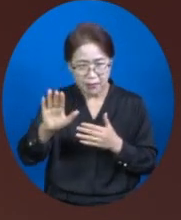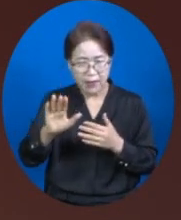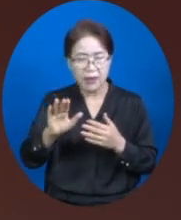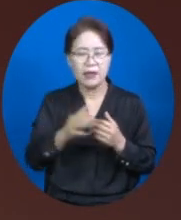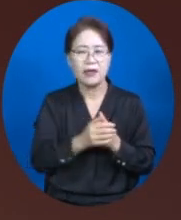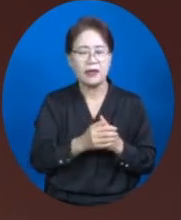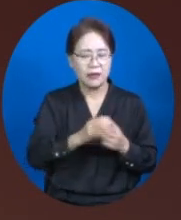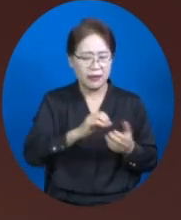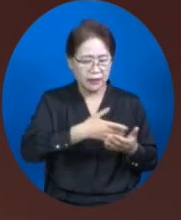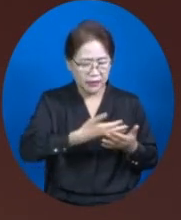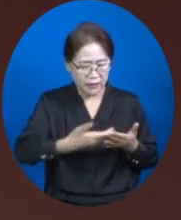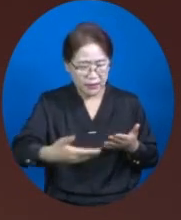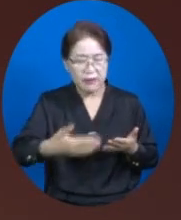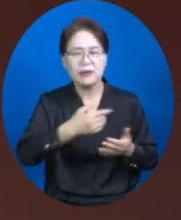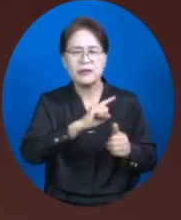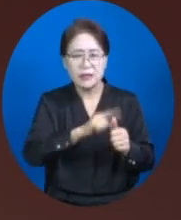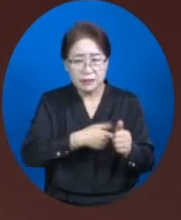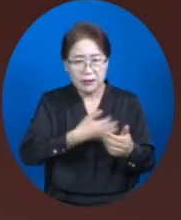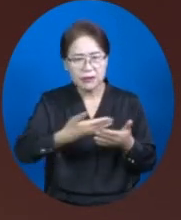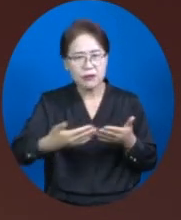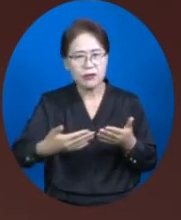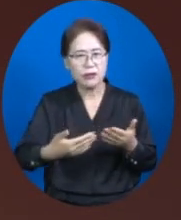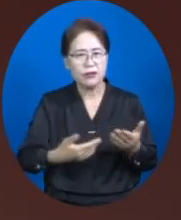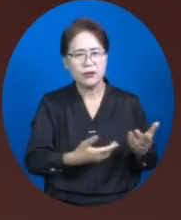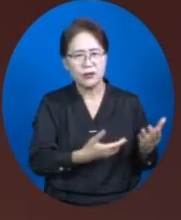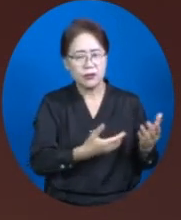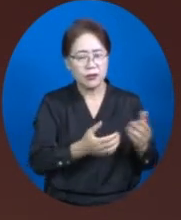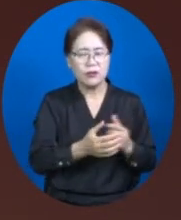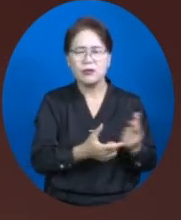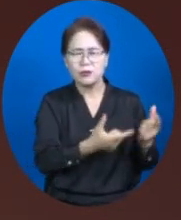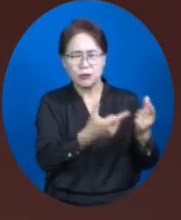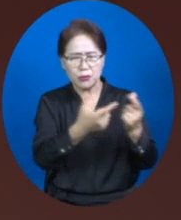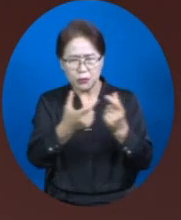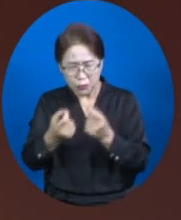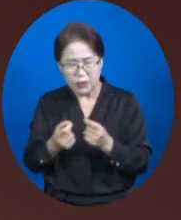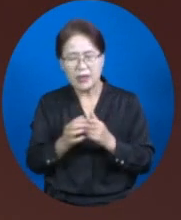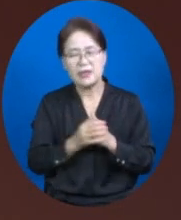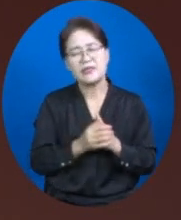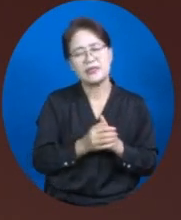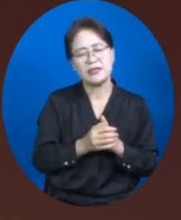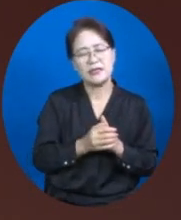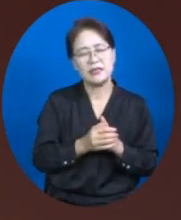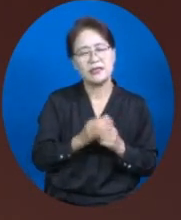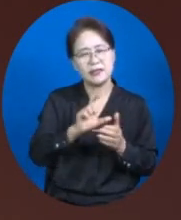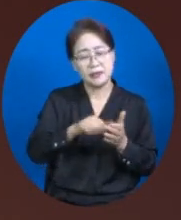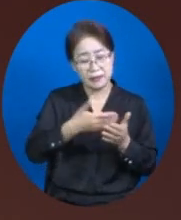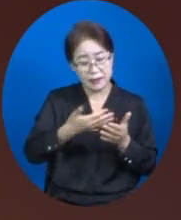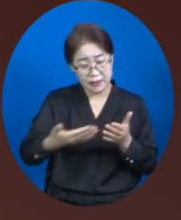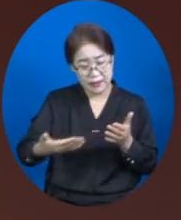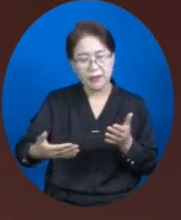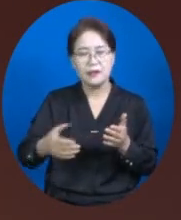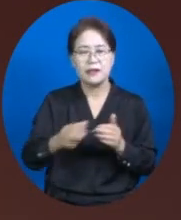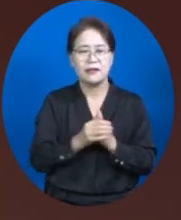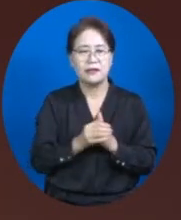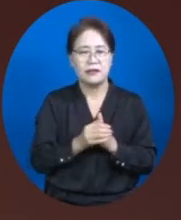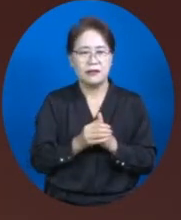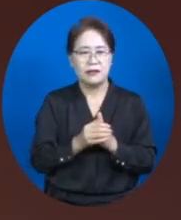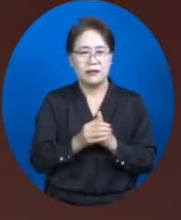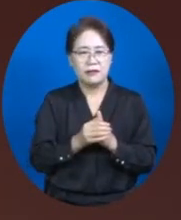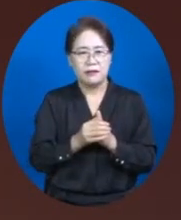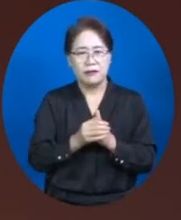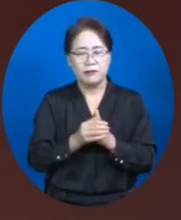연속하여 흘러가는 누구에게나 공평하게 흐르는 객관적인 시간을 말해 연대기적인